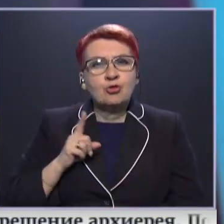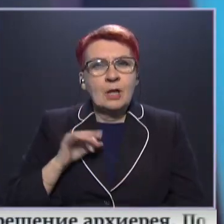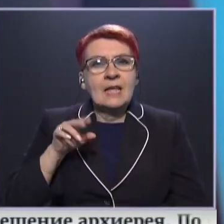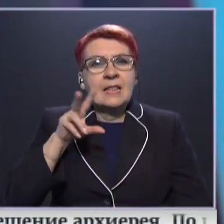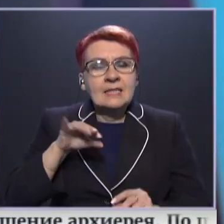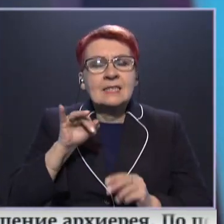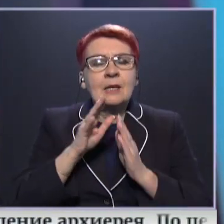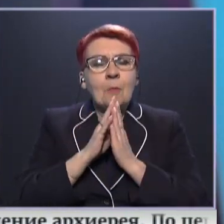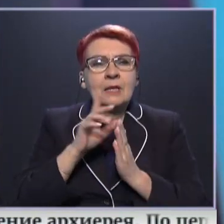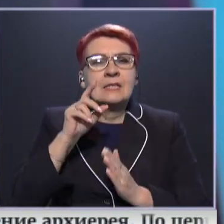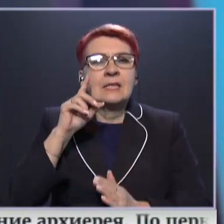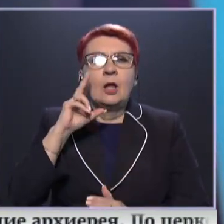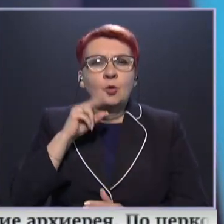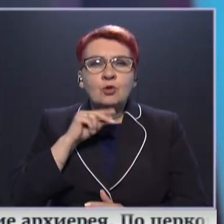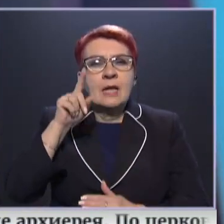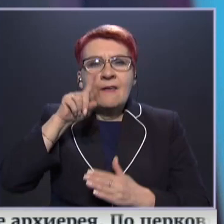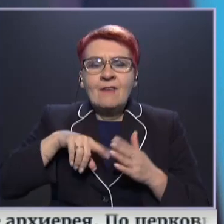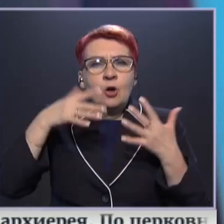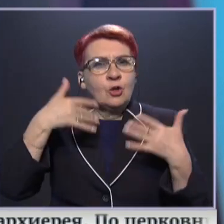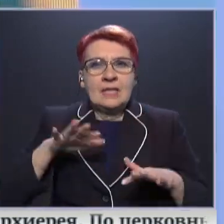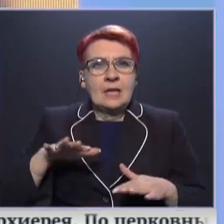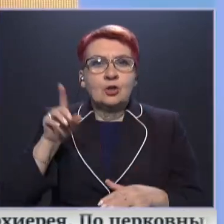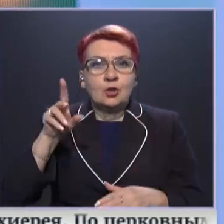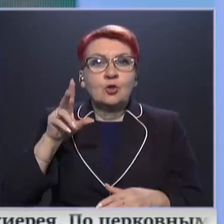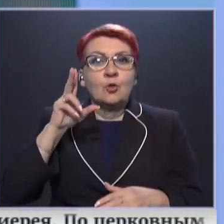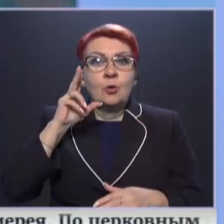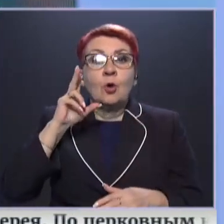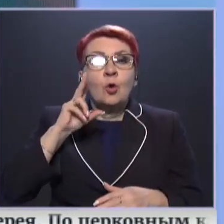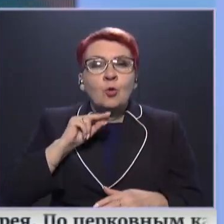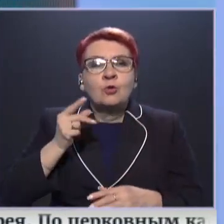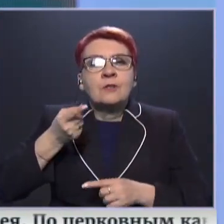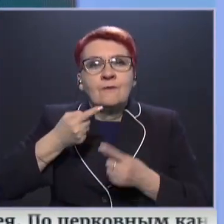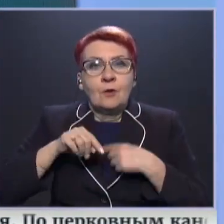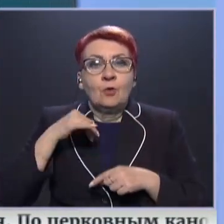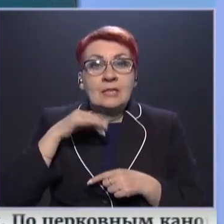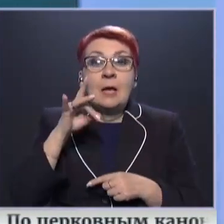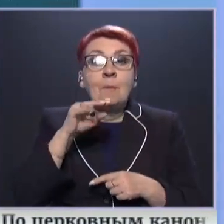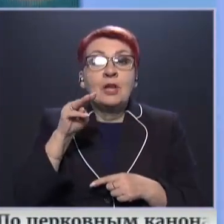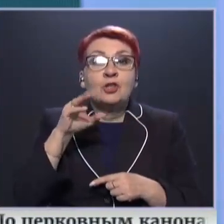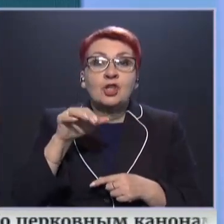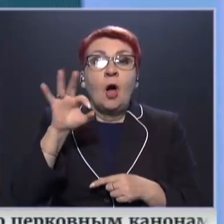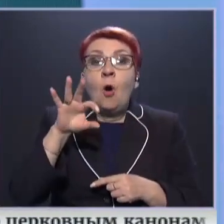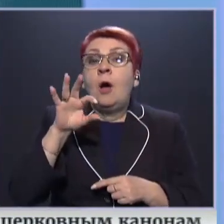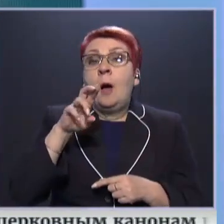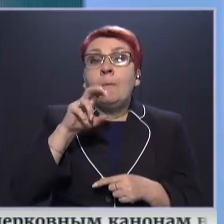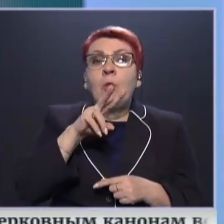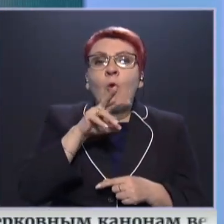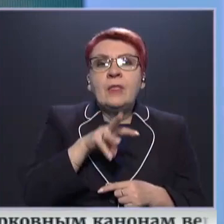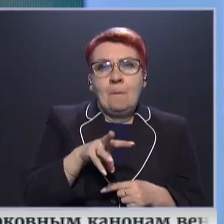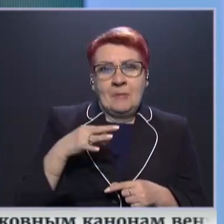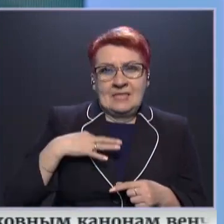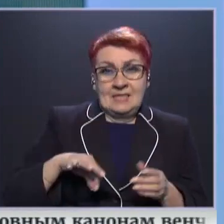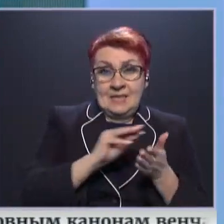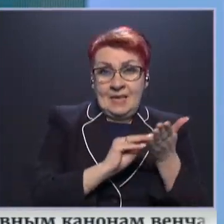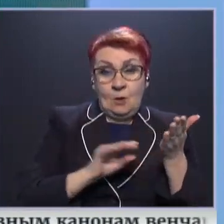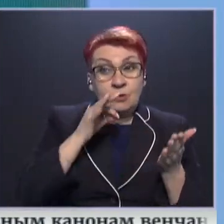надеяться, и молиться, и не терять веры в то, что человек может обратиться. И для этого у нас есть притча о блудном сыне, который то же самое почти